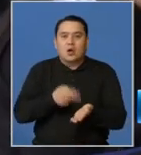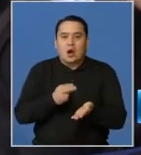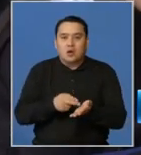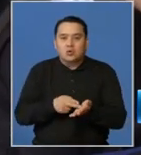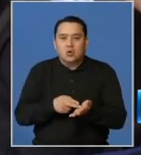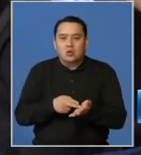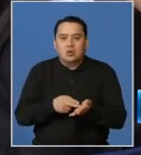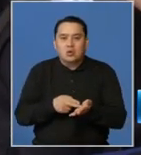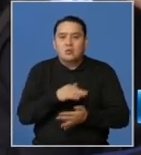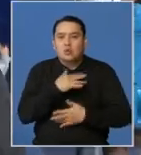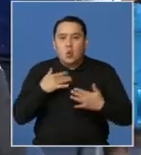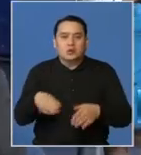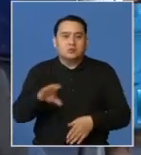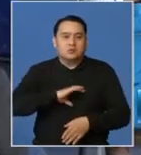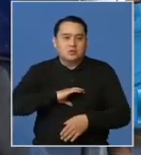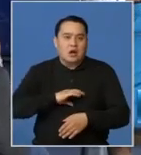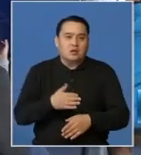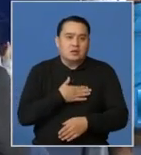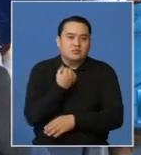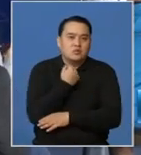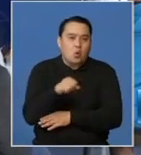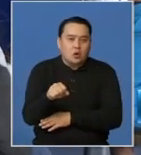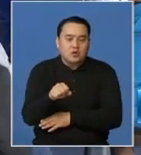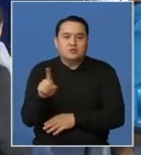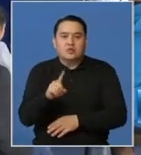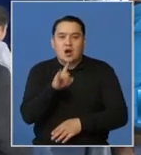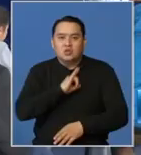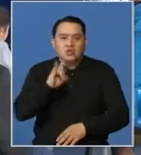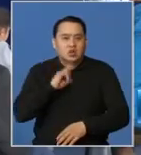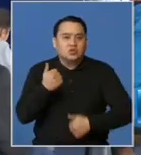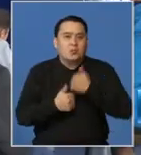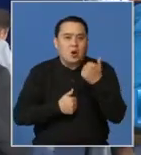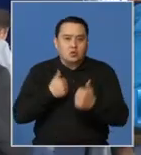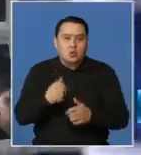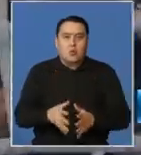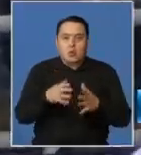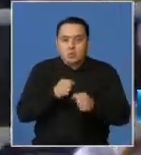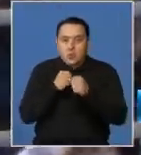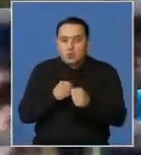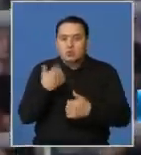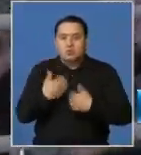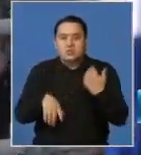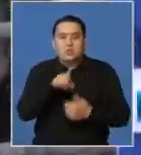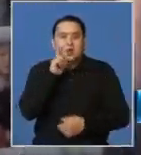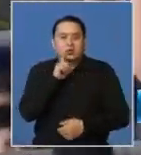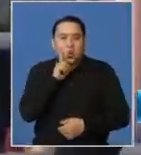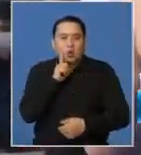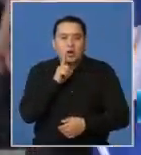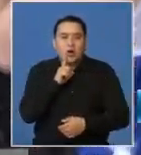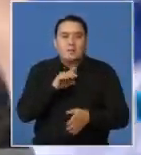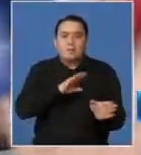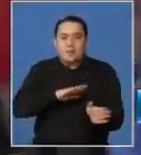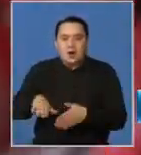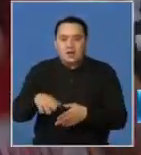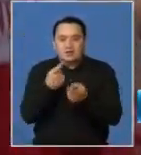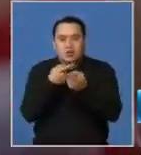подтверждение – множество наград, завоеванные нашими спортсменками на женском чемпионате мира по боксу среди молодежи. А также на недавно прошедшем